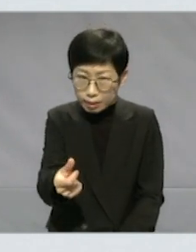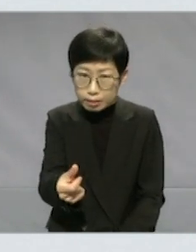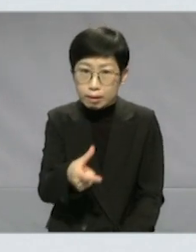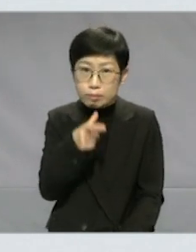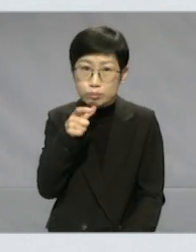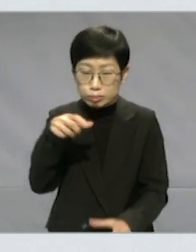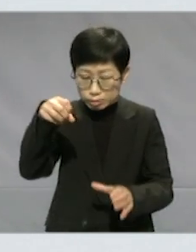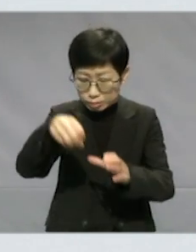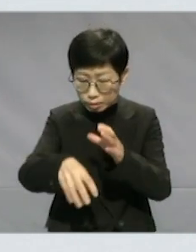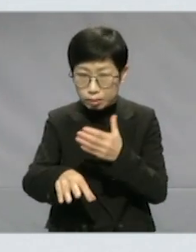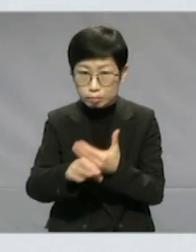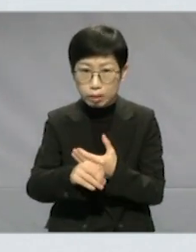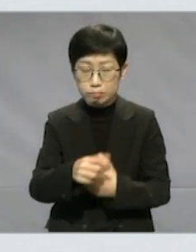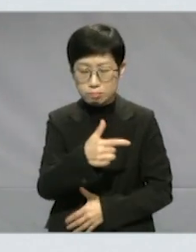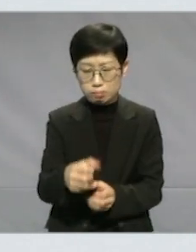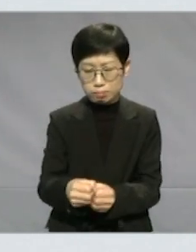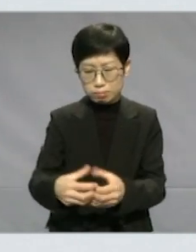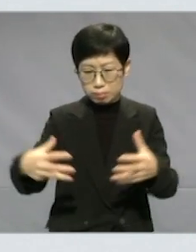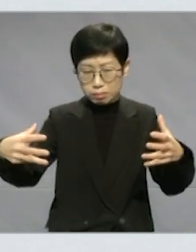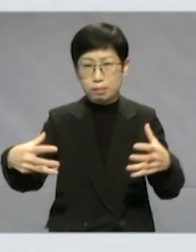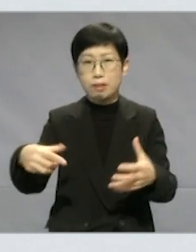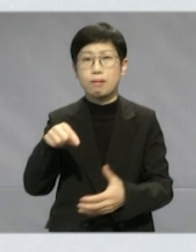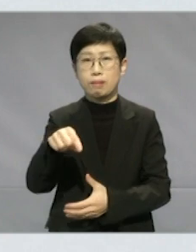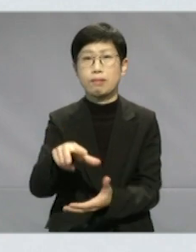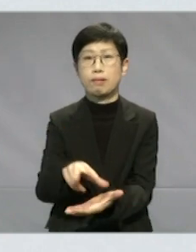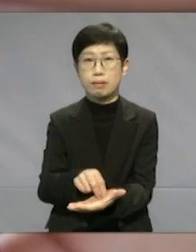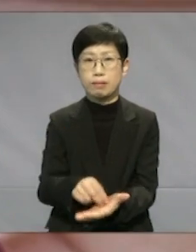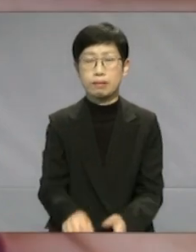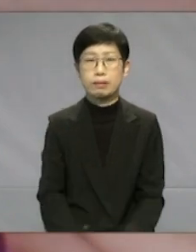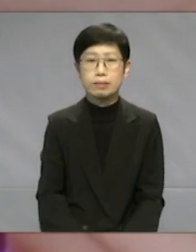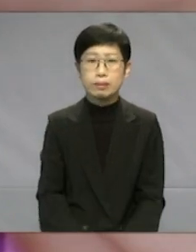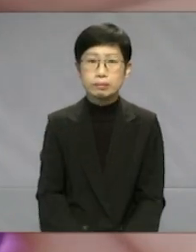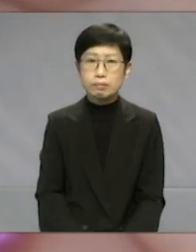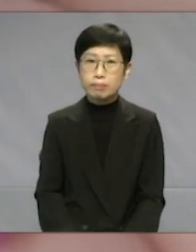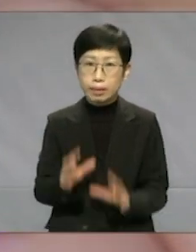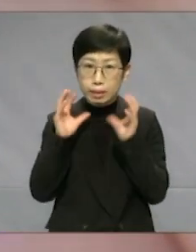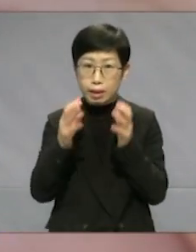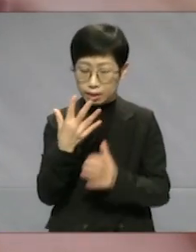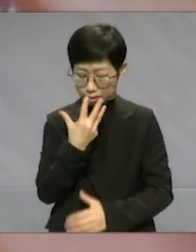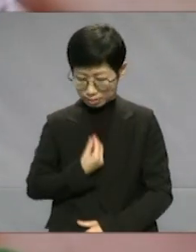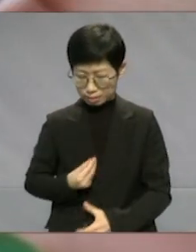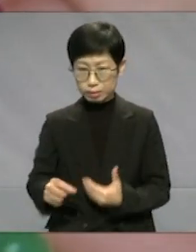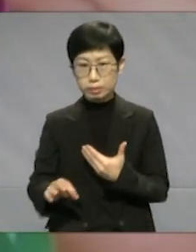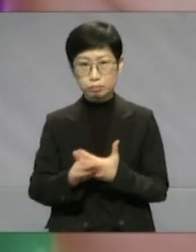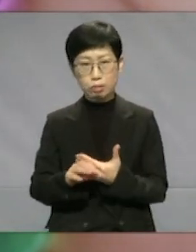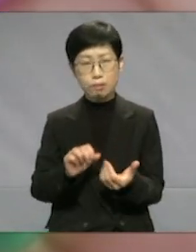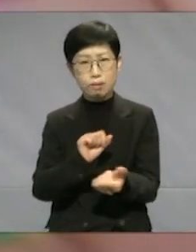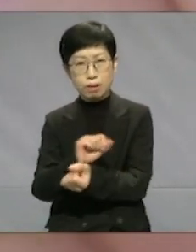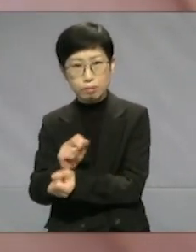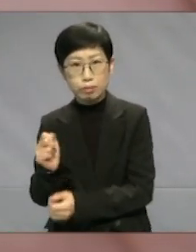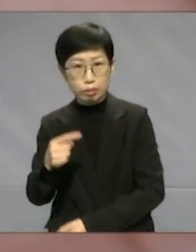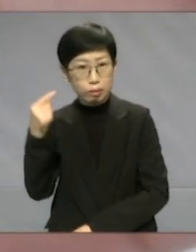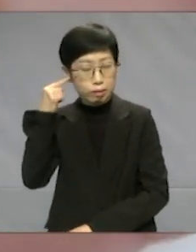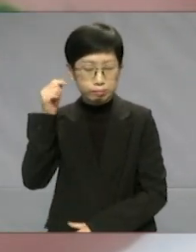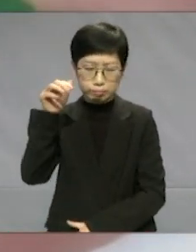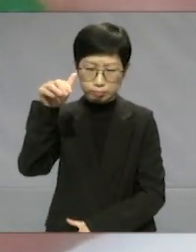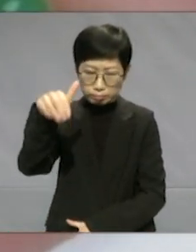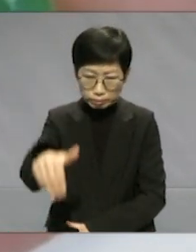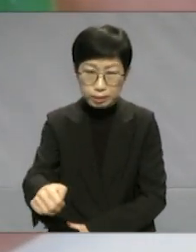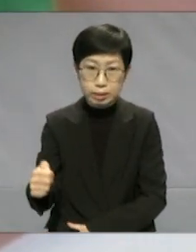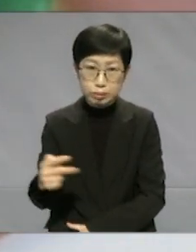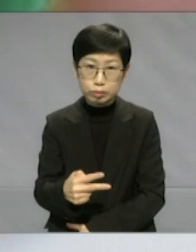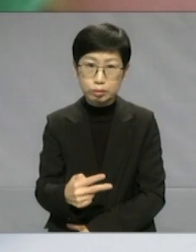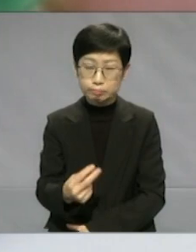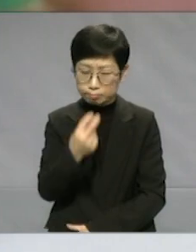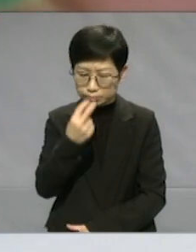담그면 급격하게 부풀어 오르는 특징을 갖고 있는데요. 때문에 영유아가 섭취할 경우 감염을 비롯해 청력 상실, 장폐색,